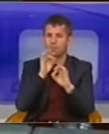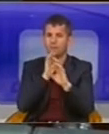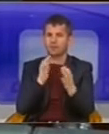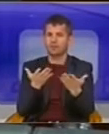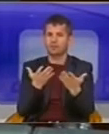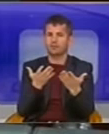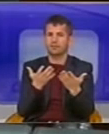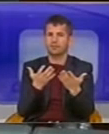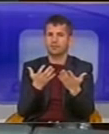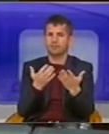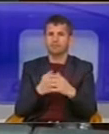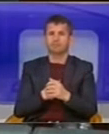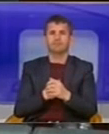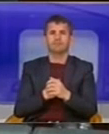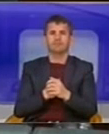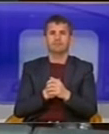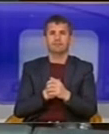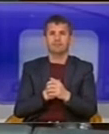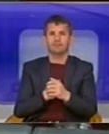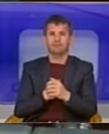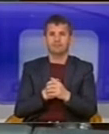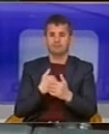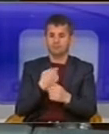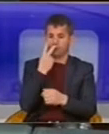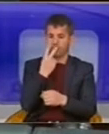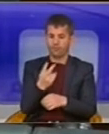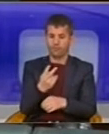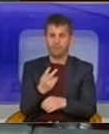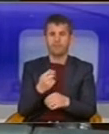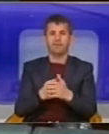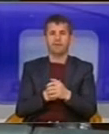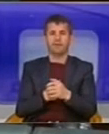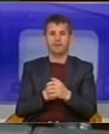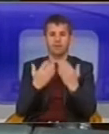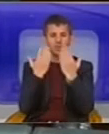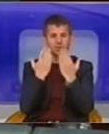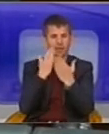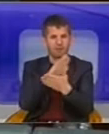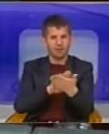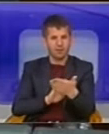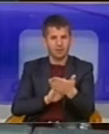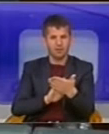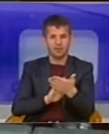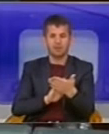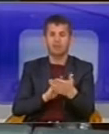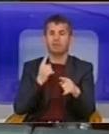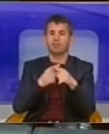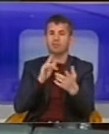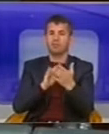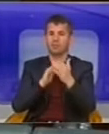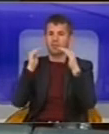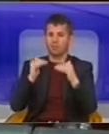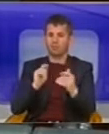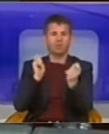kjo është vetëm një konstatim. Si pas kësaj që për e shohim, delë se në arsimin fillor dhe të mesëm të ullët, nuk do të